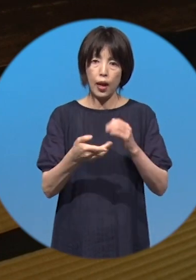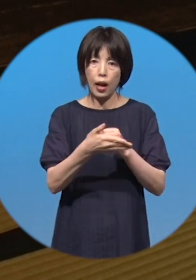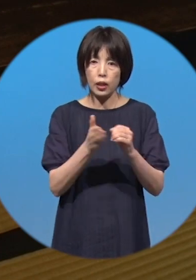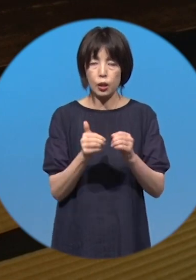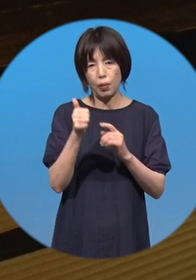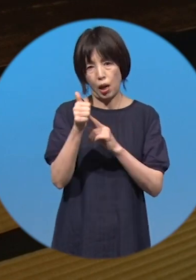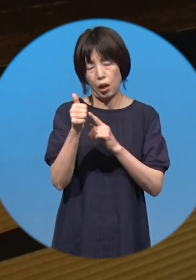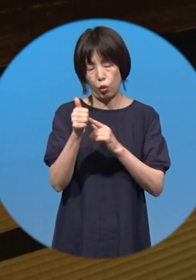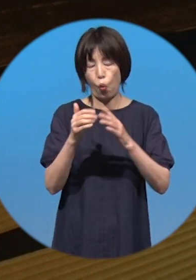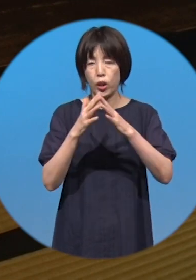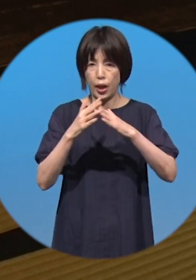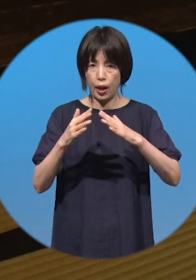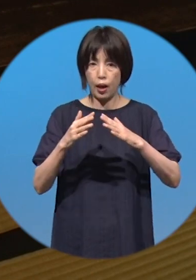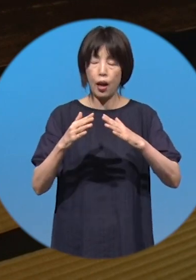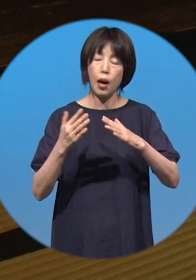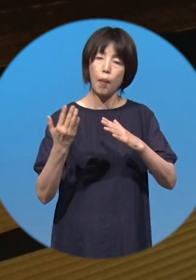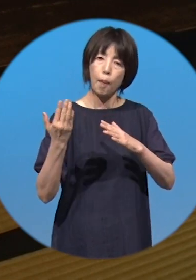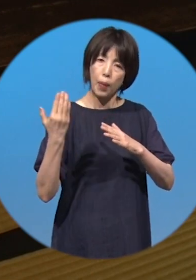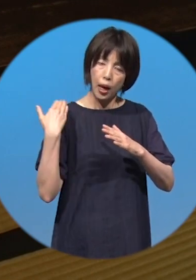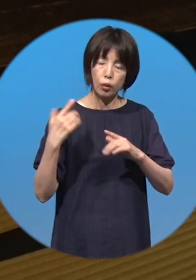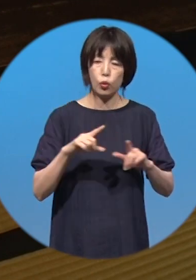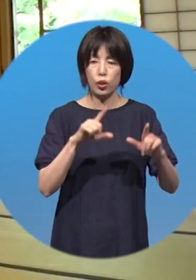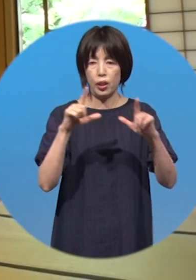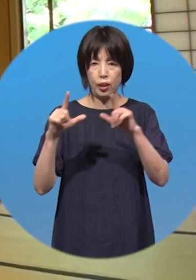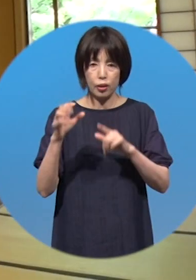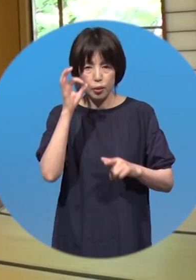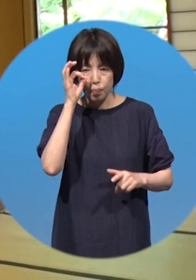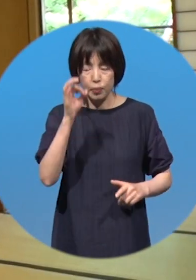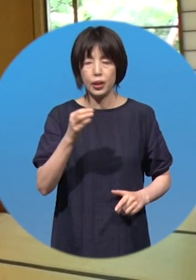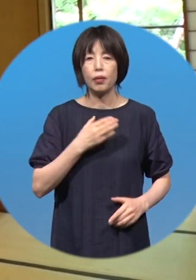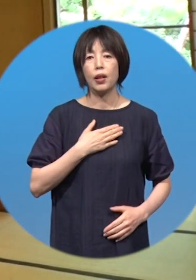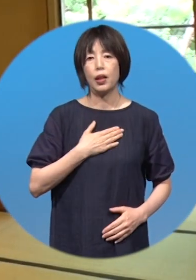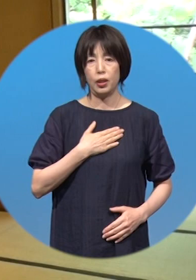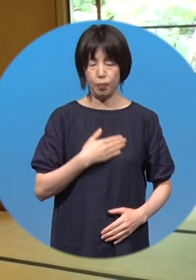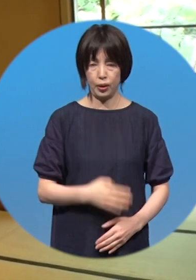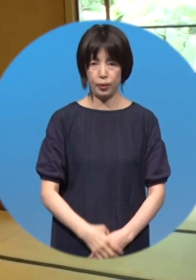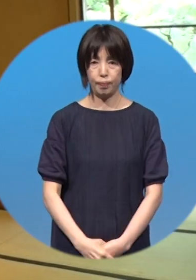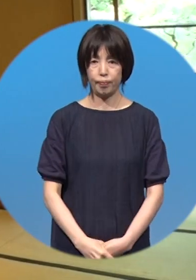当時の武士の暮らしぶりを伺うことができます。